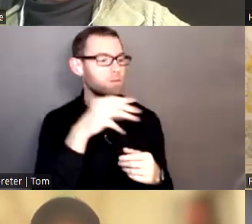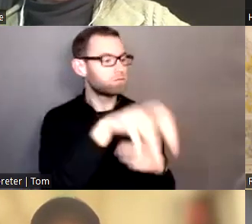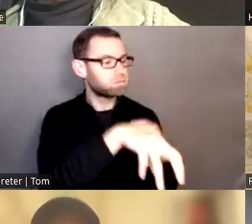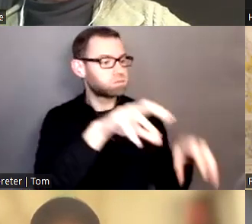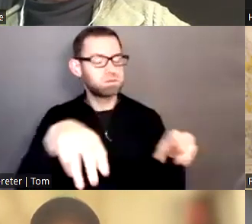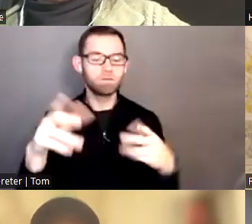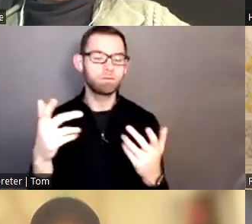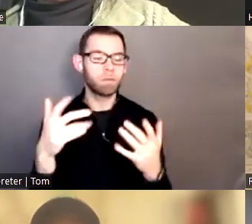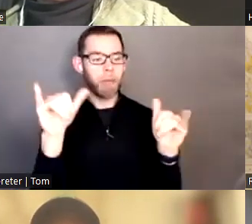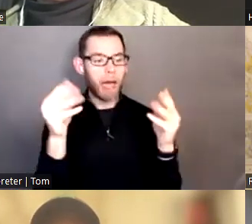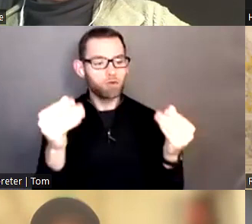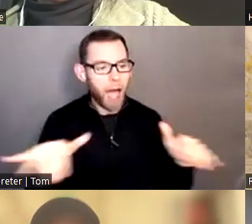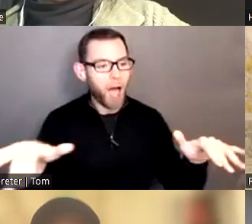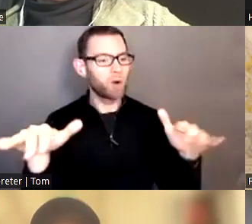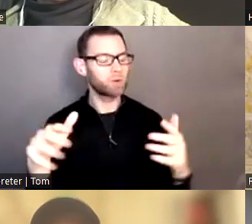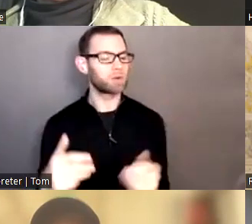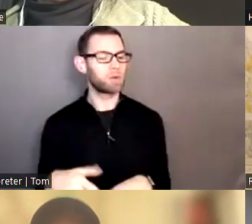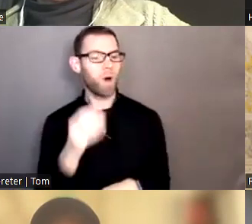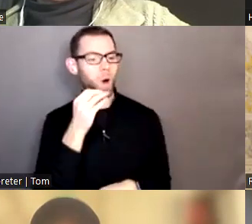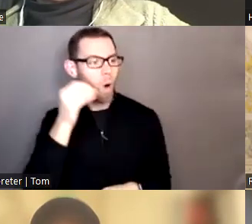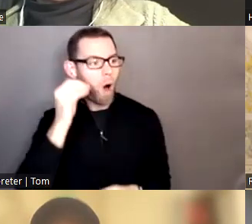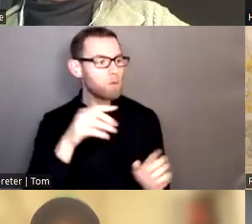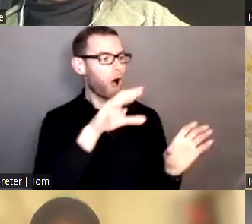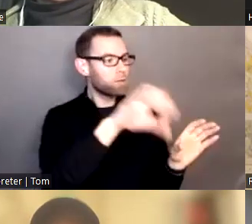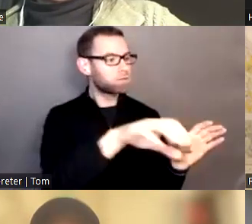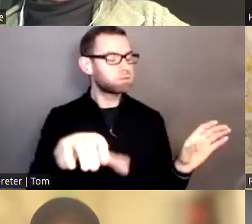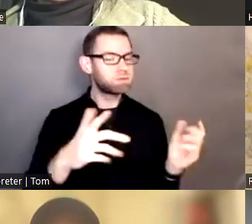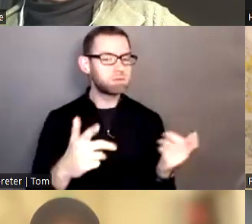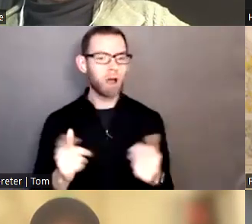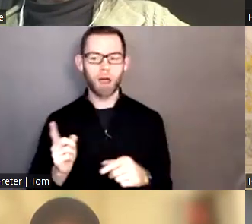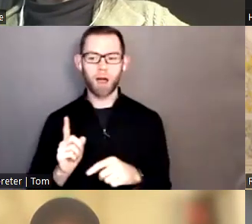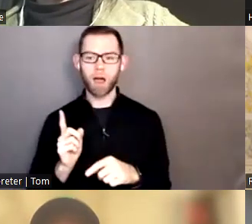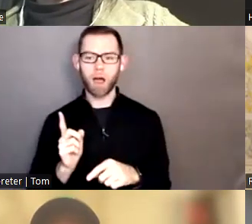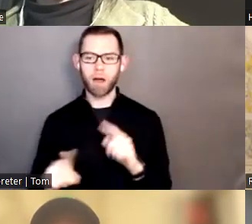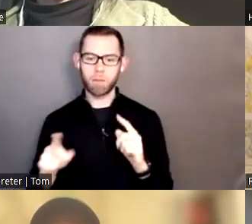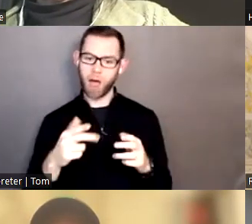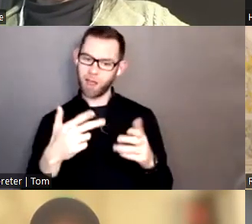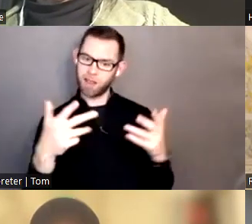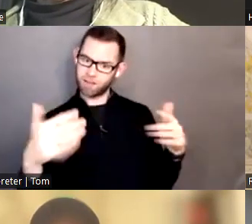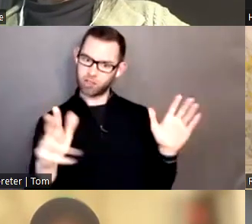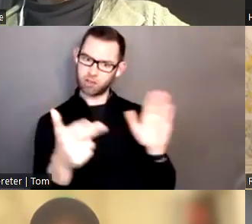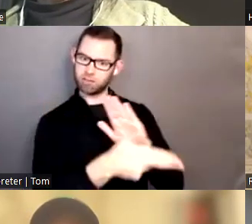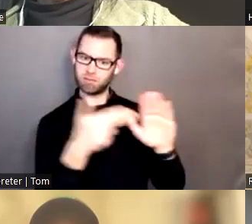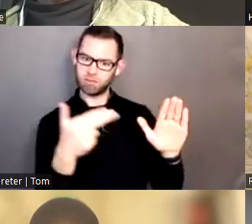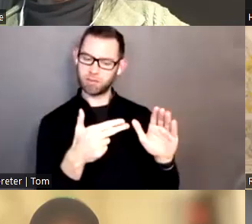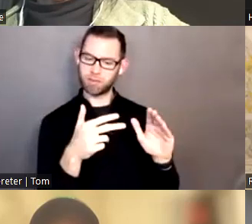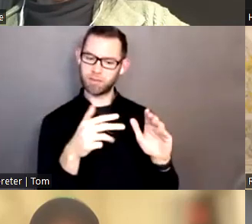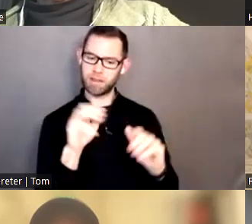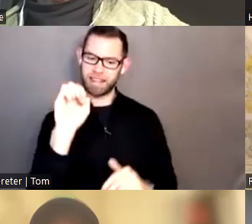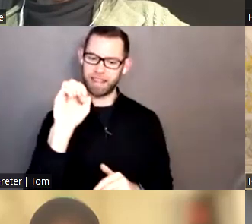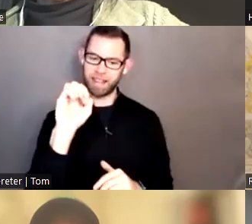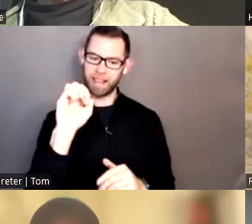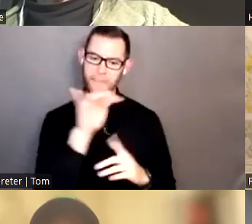nice community. une très belle communauté. And they call it an environmental justice neighborhood. Et aurait les